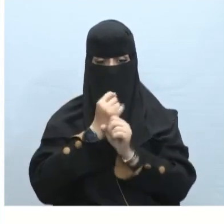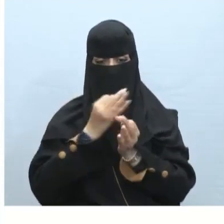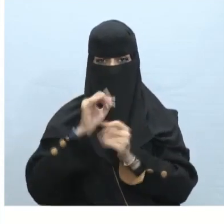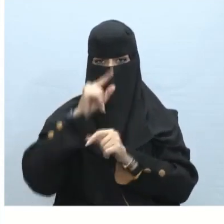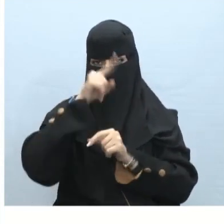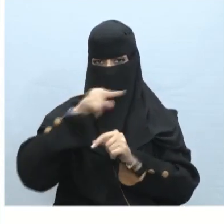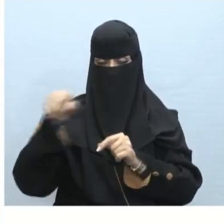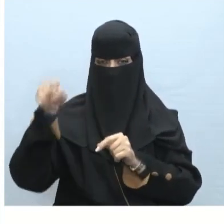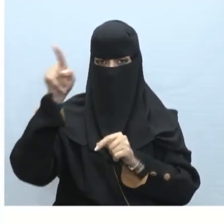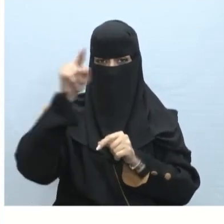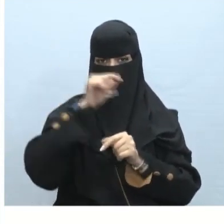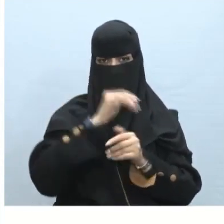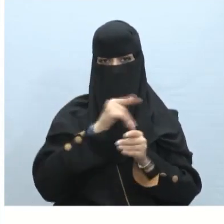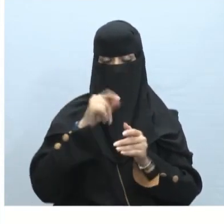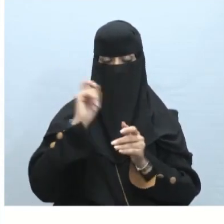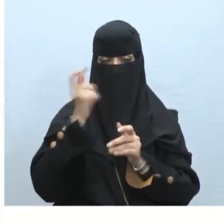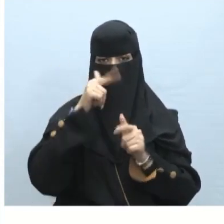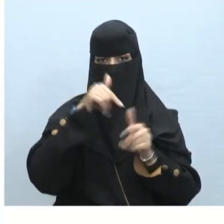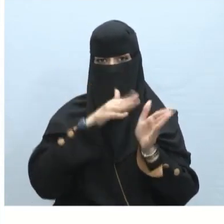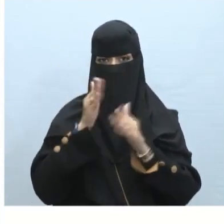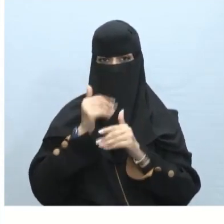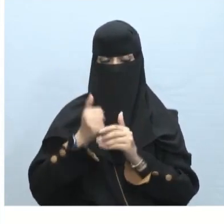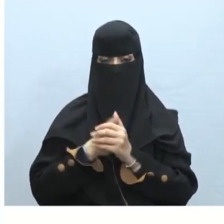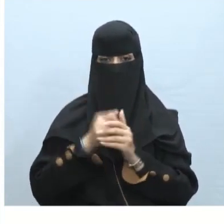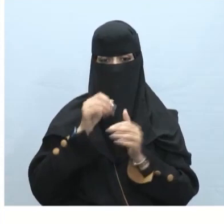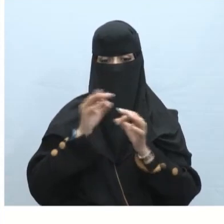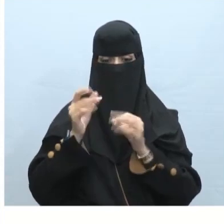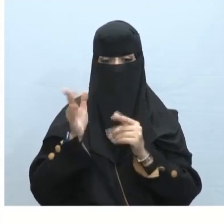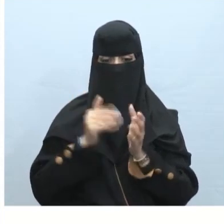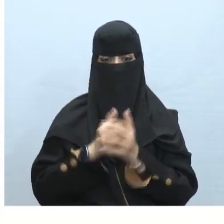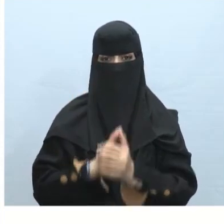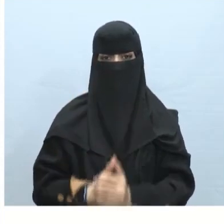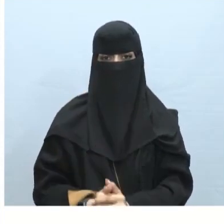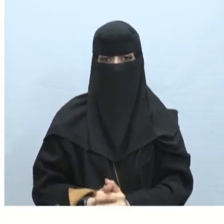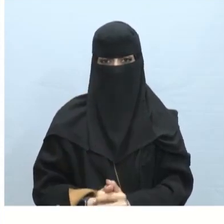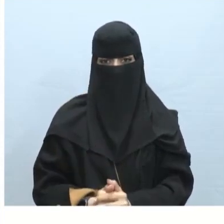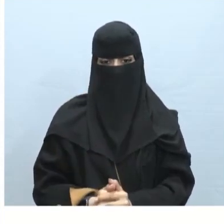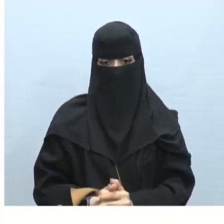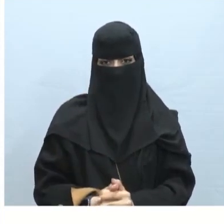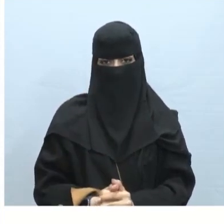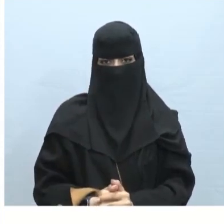المقاييس بشكل مباشر الى المخطط البياني